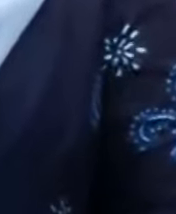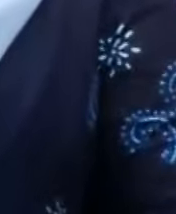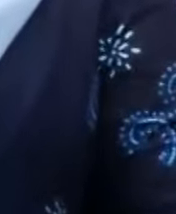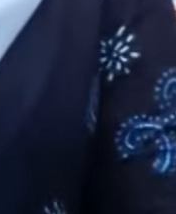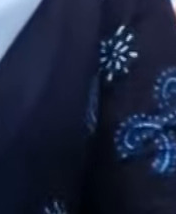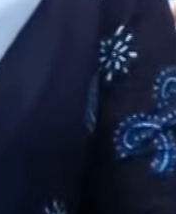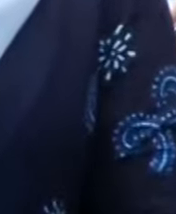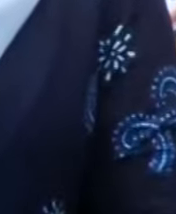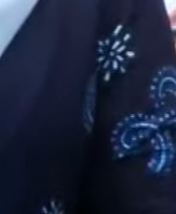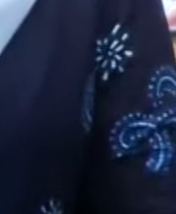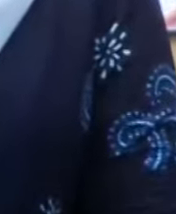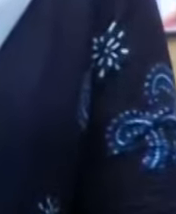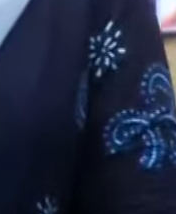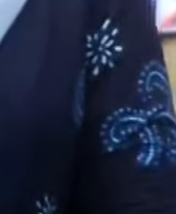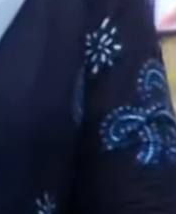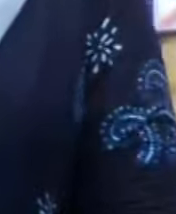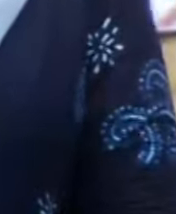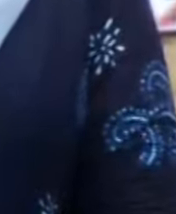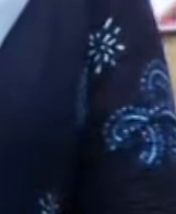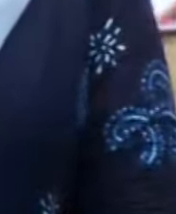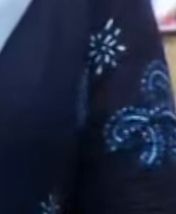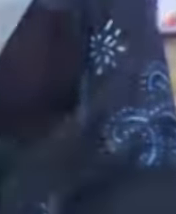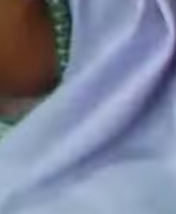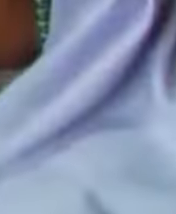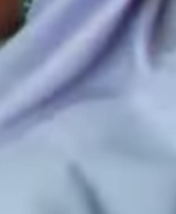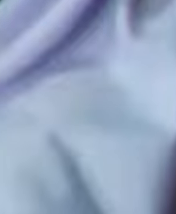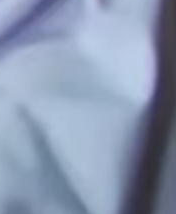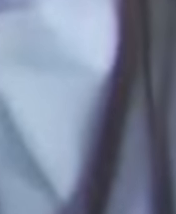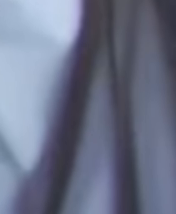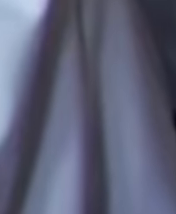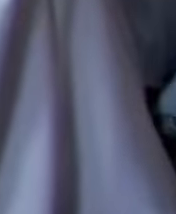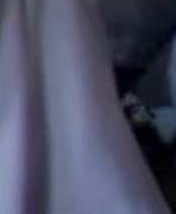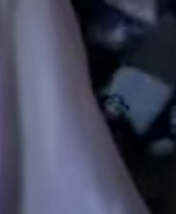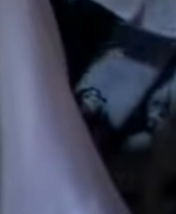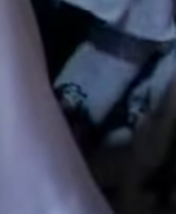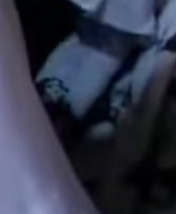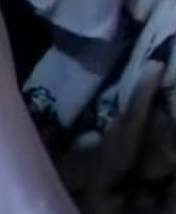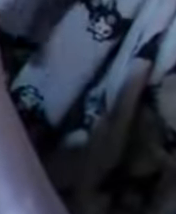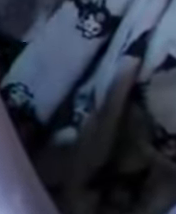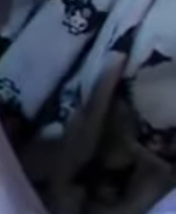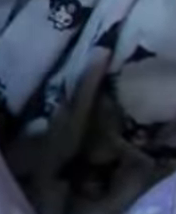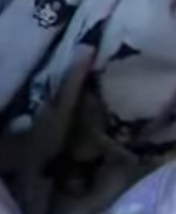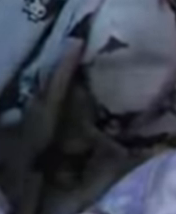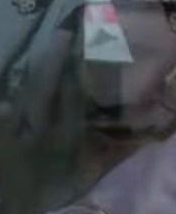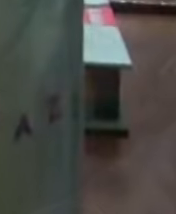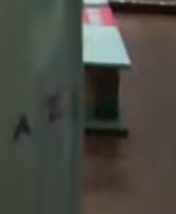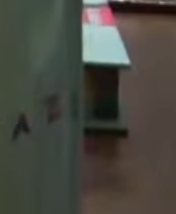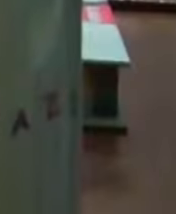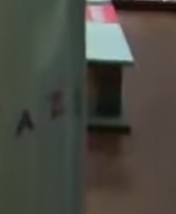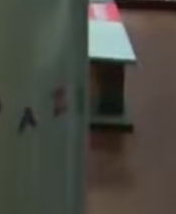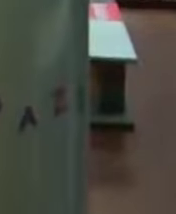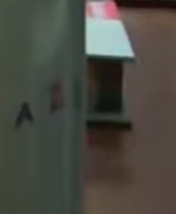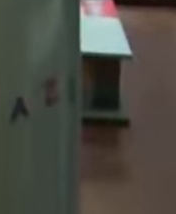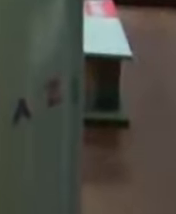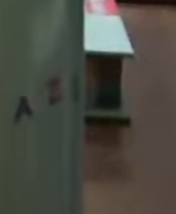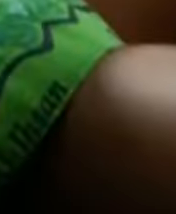adalah 411 kalori. Janji kampanye Prabowo Gibran yaitu program makan siang bergizi gratis